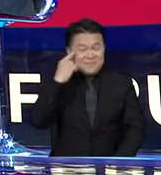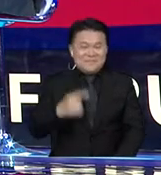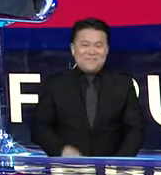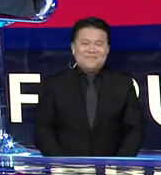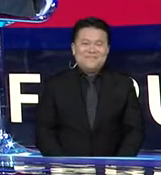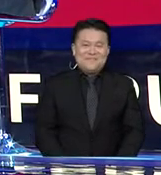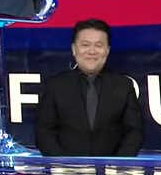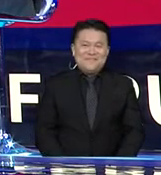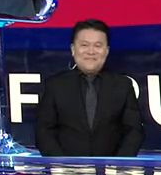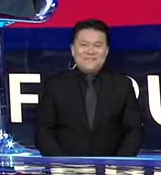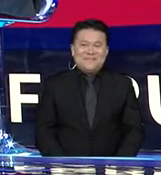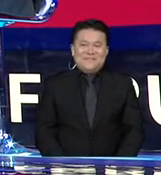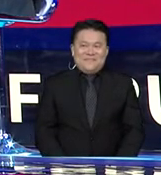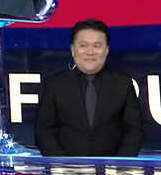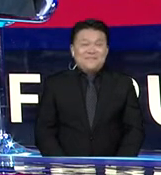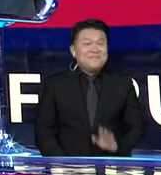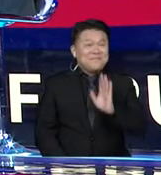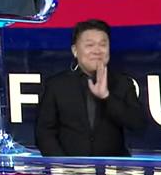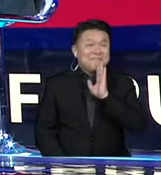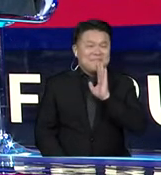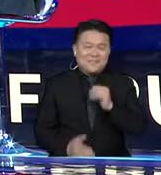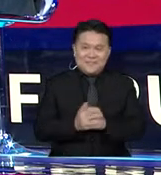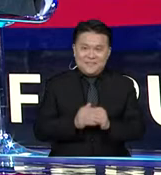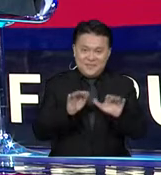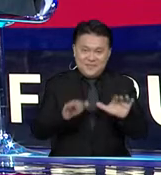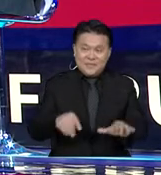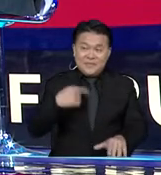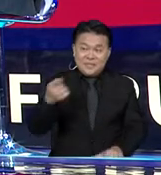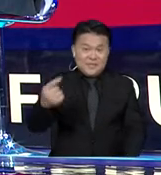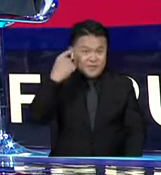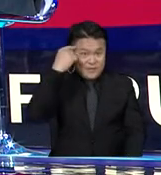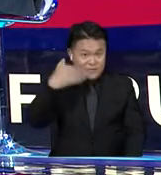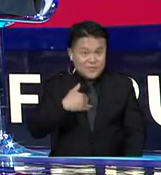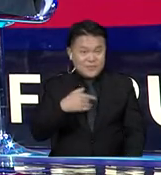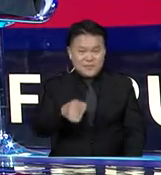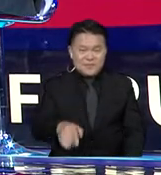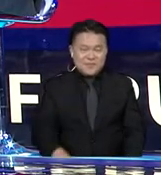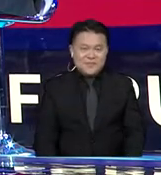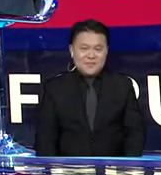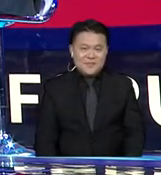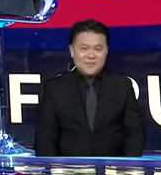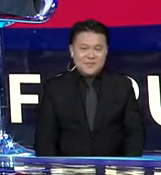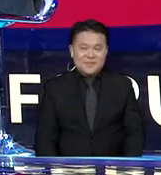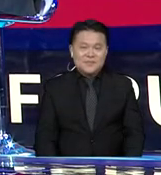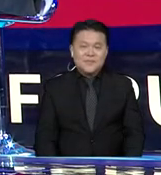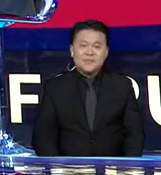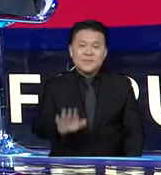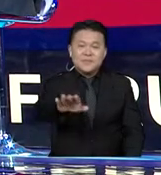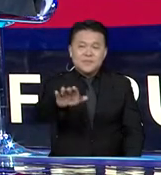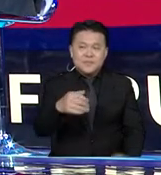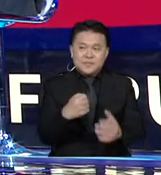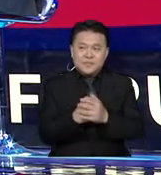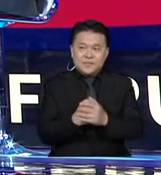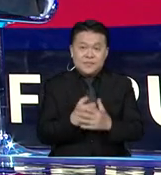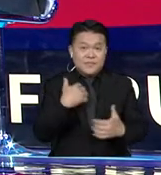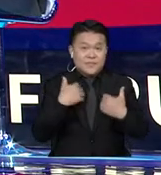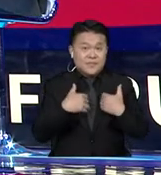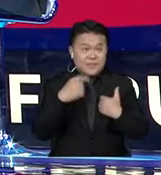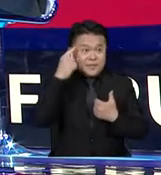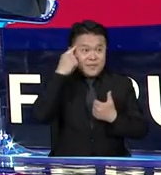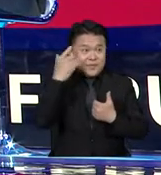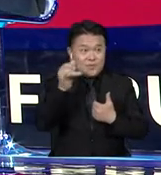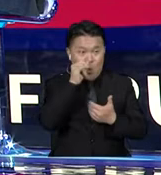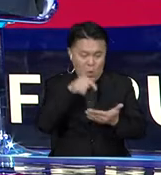다시 한번 해보게 됩니다. 맞습니다. 자, 그러면 다음 질문 이어가 보도록 하겠습니다. 굉장히 재미있는